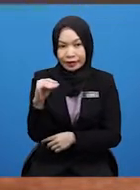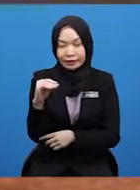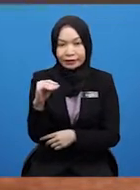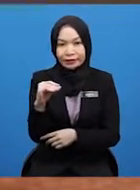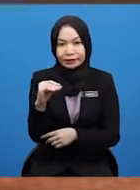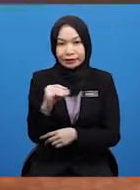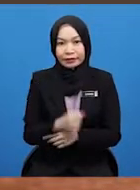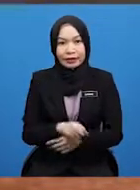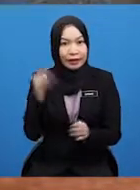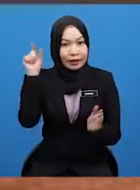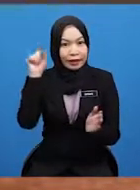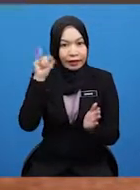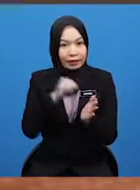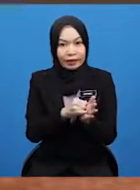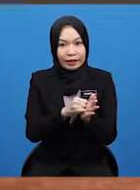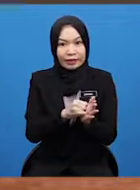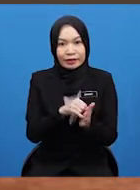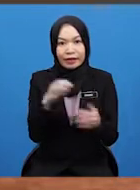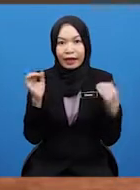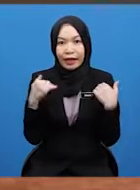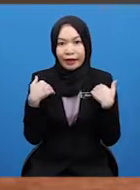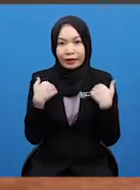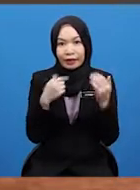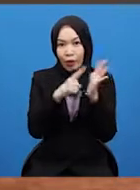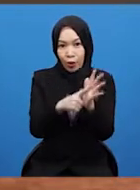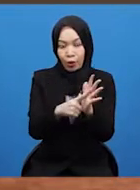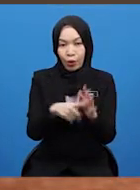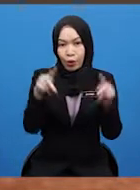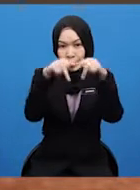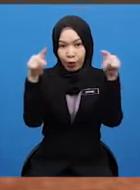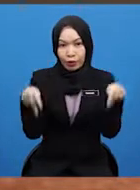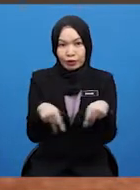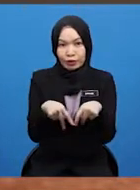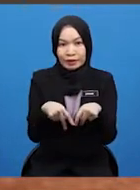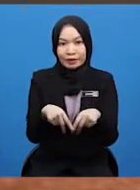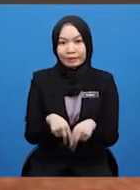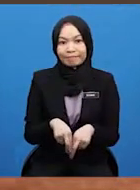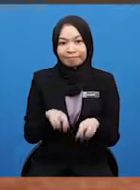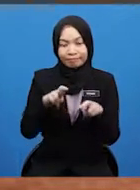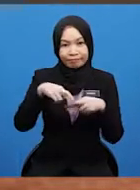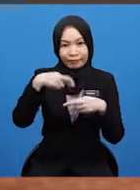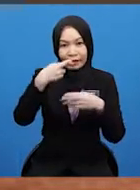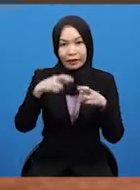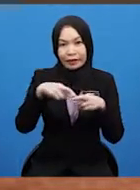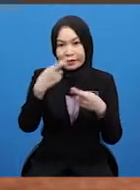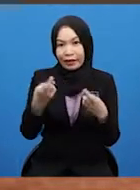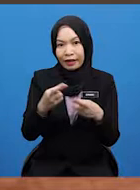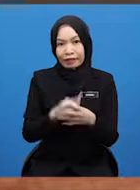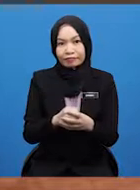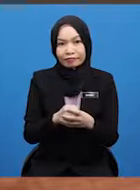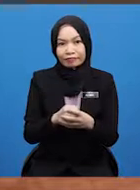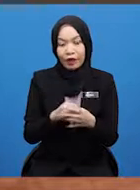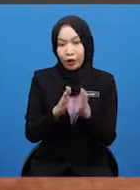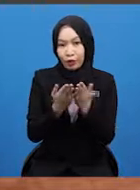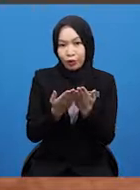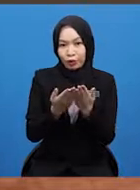membentuk logo, grafik risalah, poster, kulit buku, buletin dan banyak